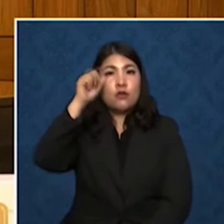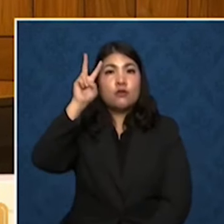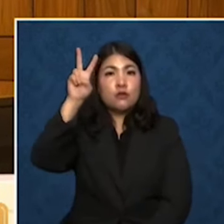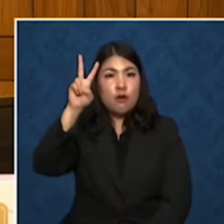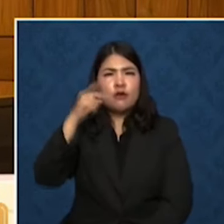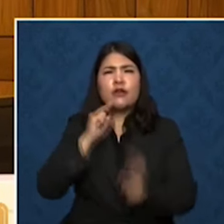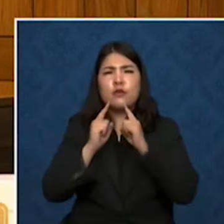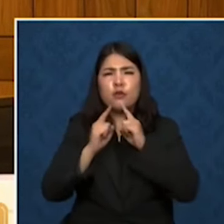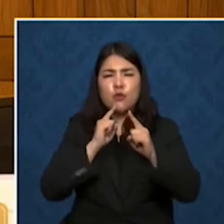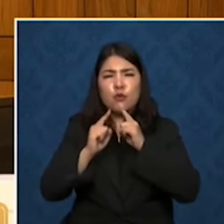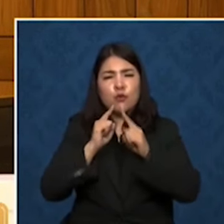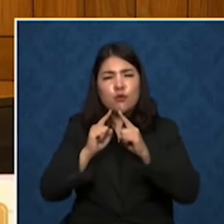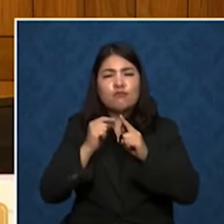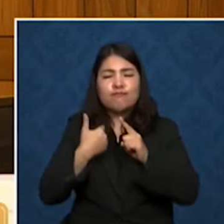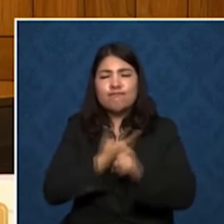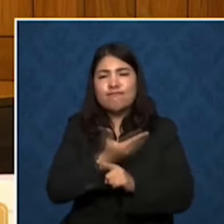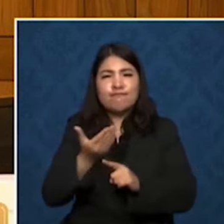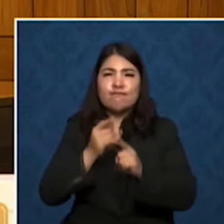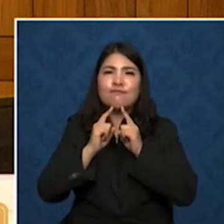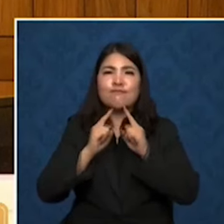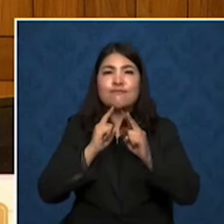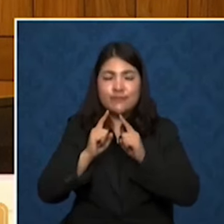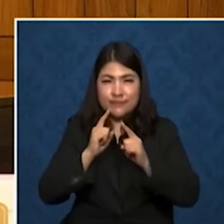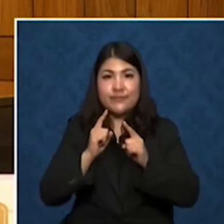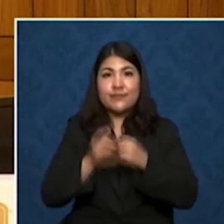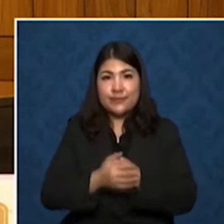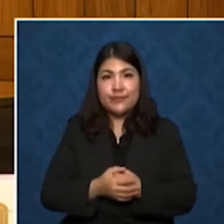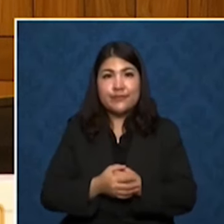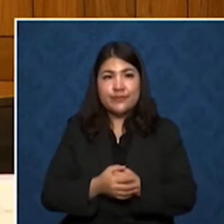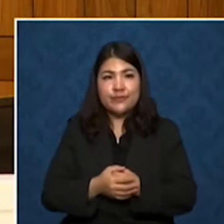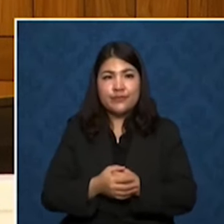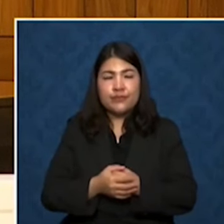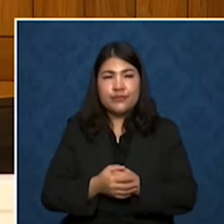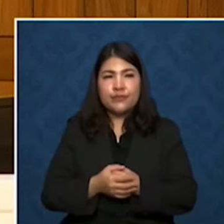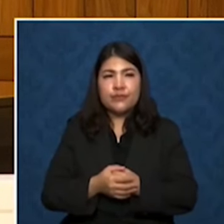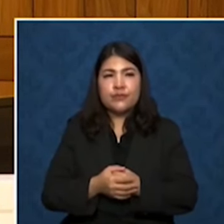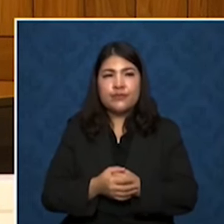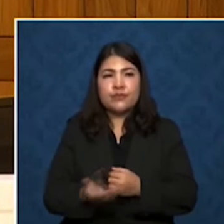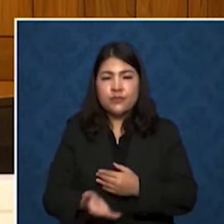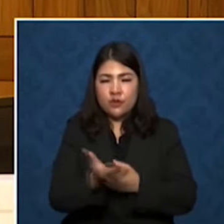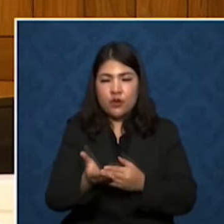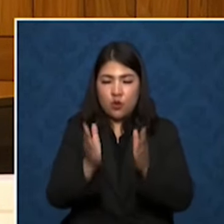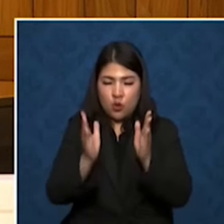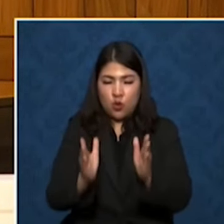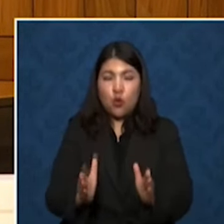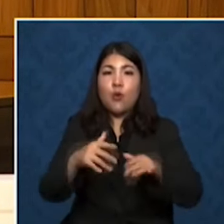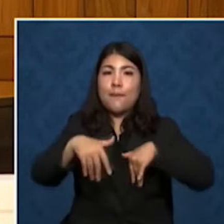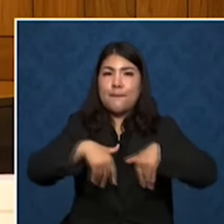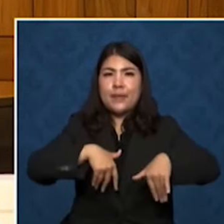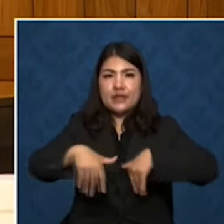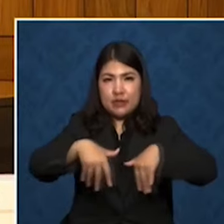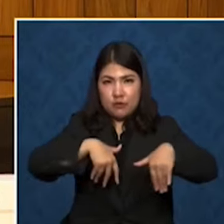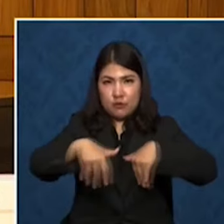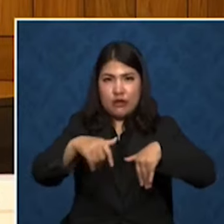ยกัอย่างสร้างสรรแล้วก็ทำให้พี่น้ปชาชนทรัฟงอยู่ได้รั